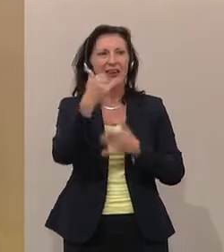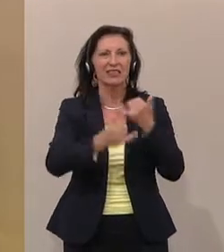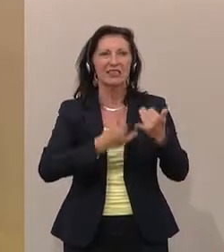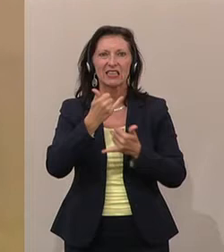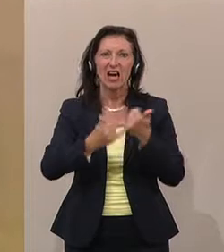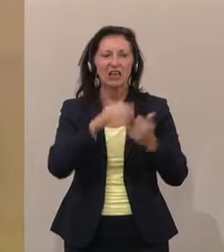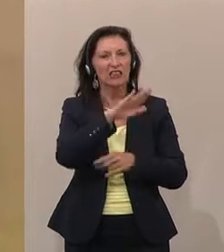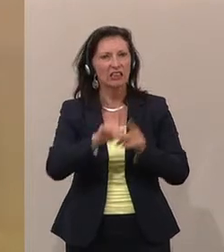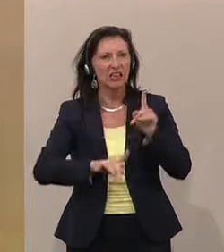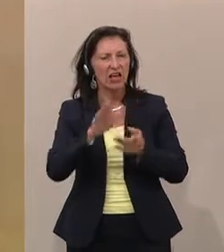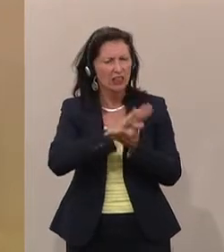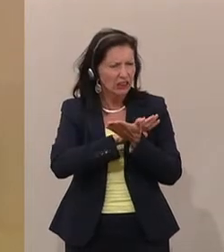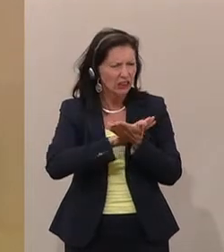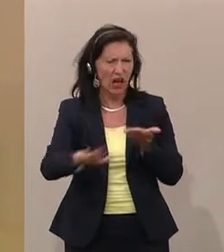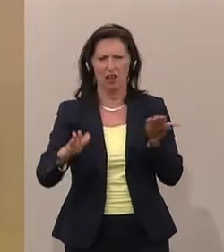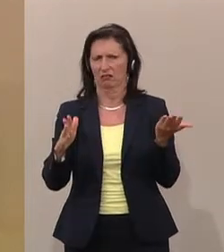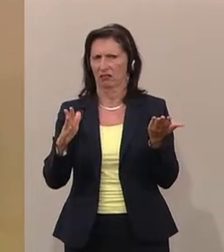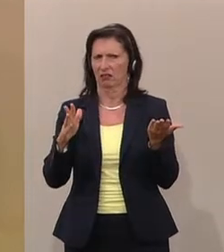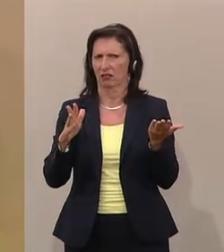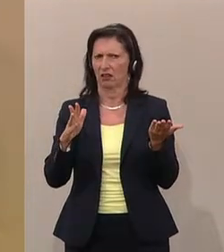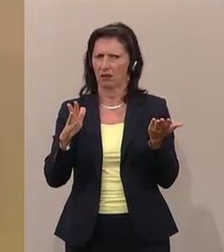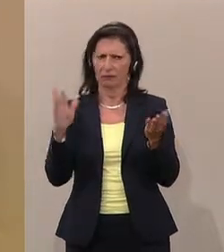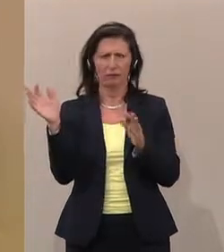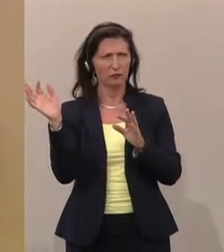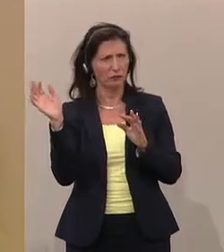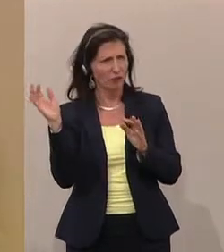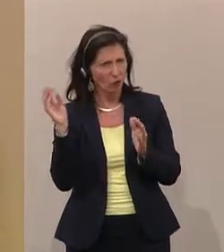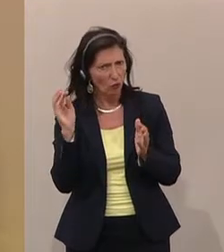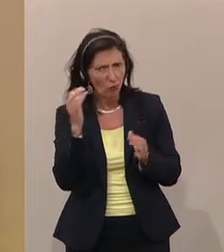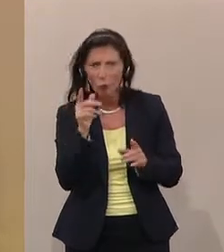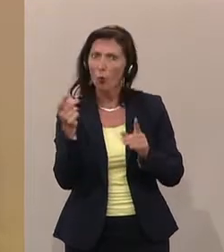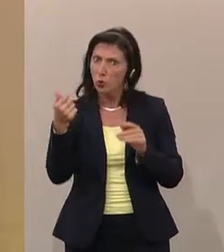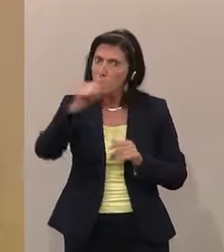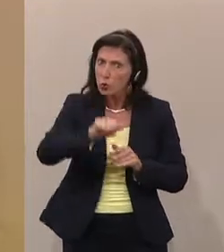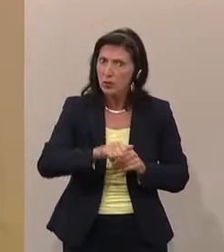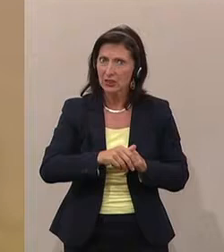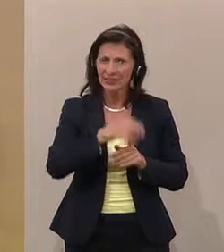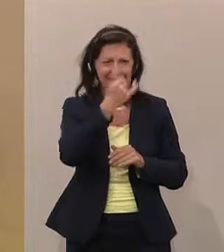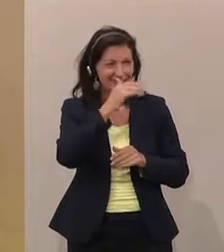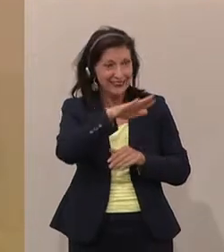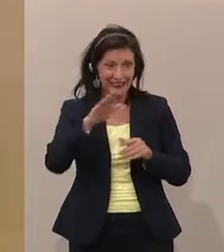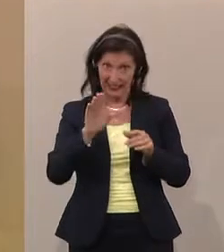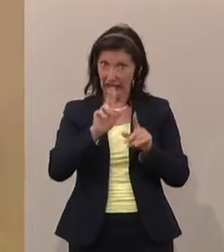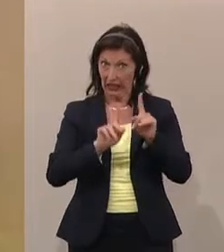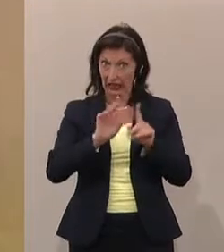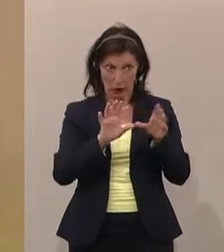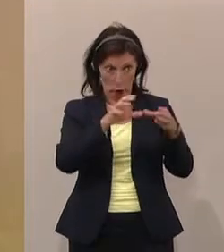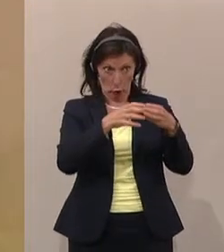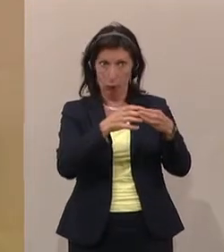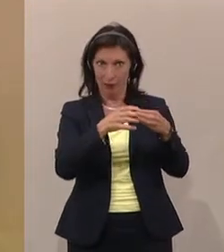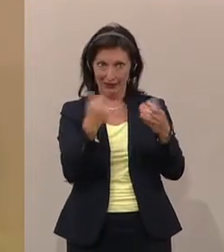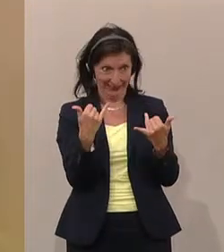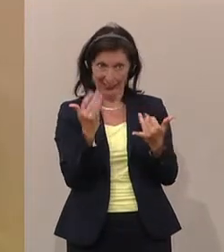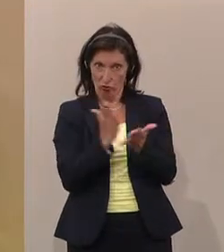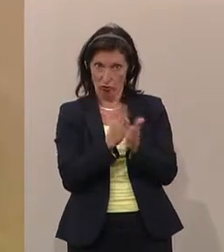für alle einführen. Plus, man könnte in jede Kindergartengruppe, die heute existiert, einen zweiten